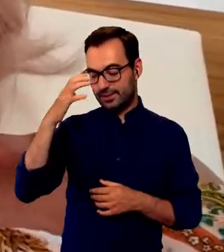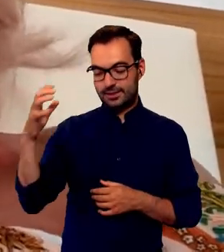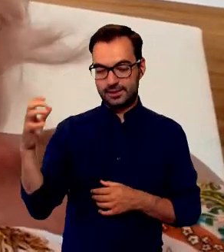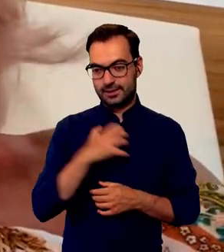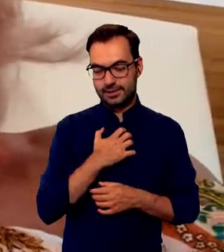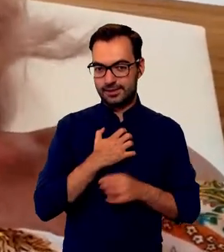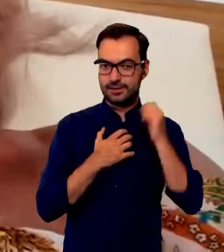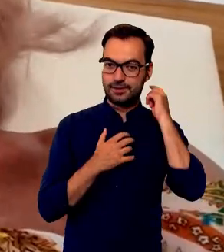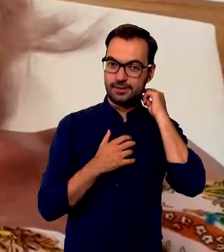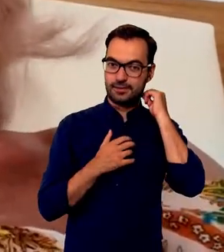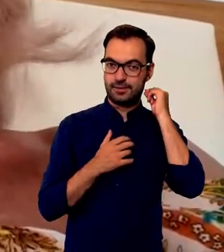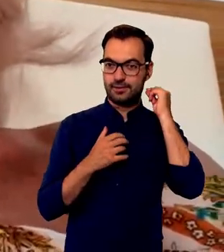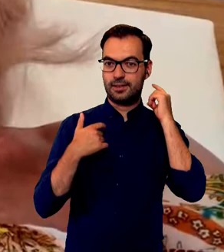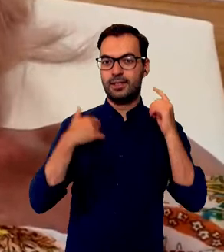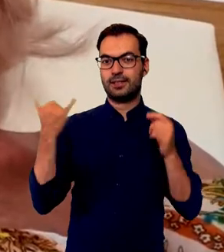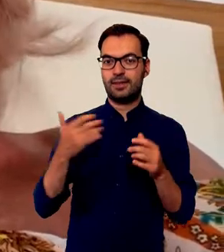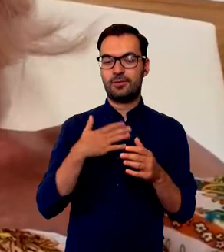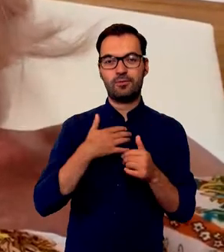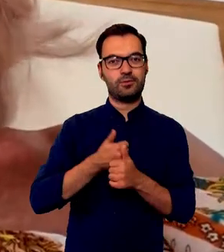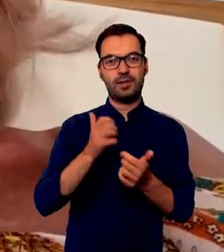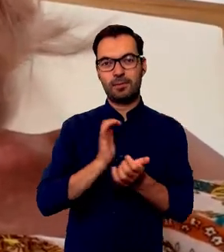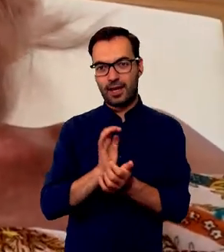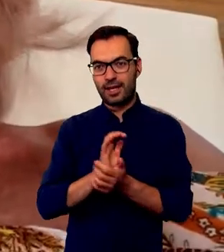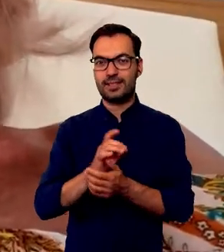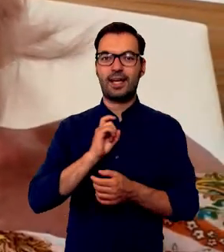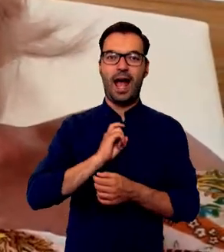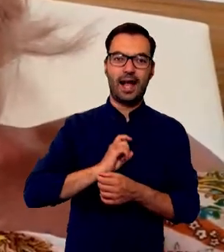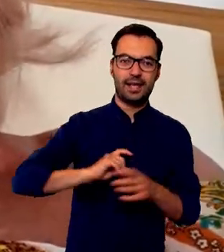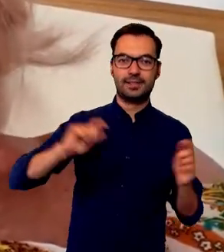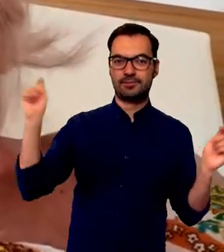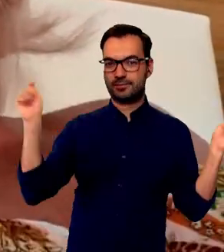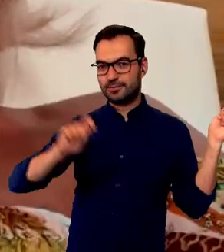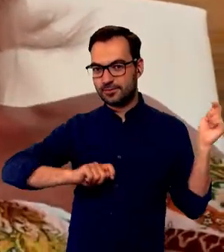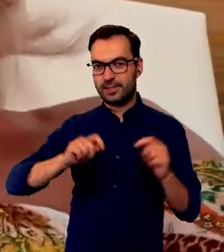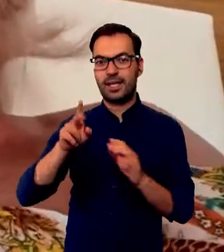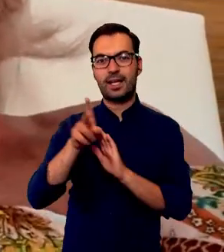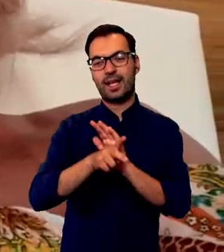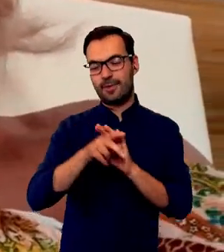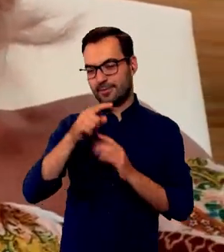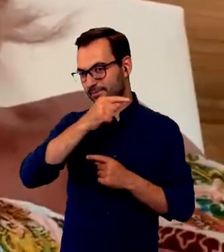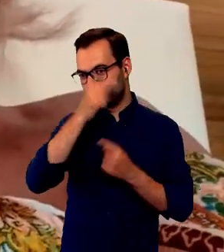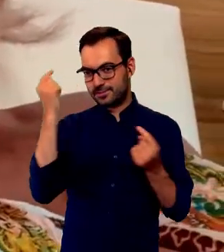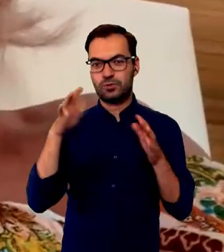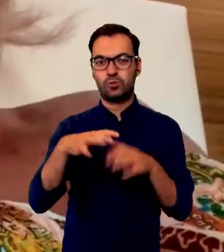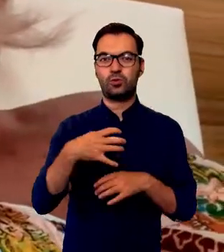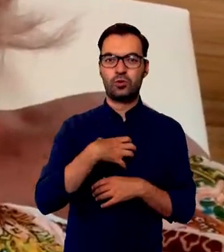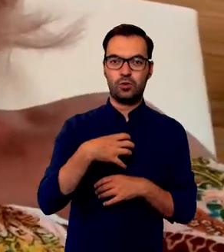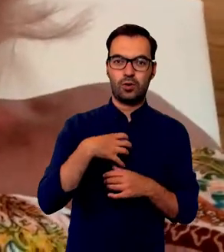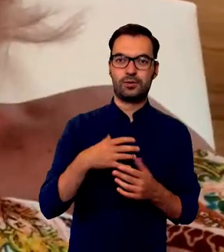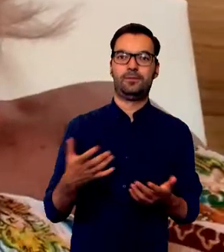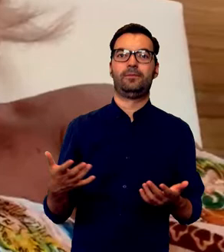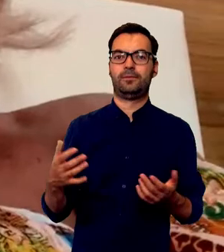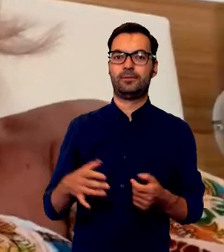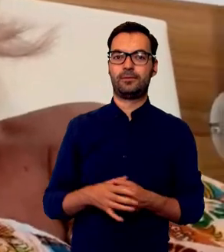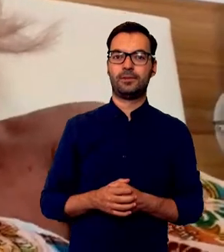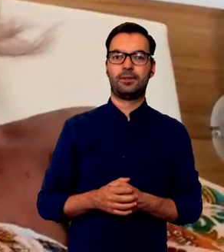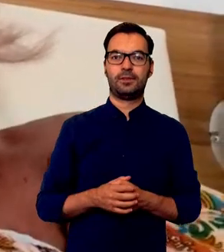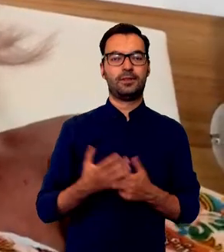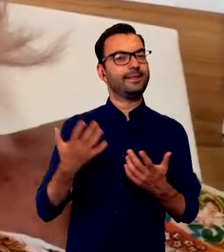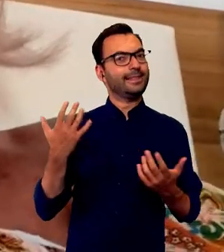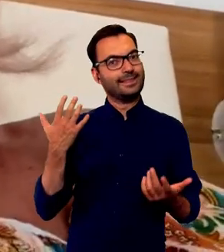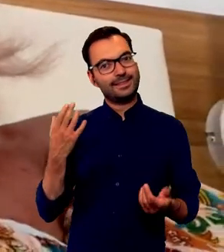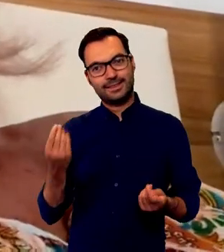że ja zawsze mam świetną prasę, wielu dziennikarzy, wiele agencji prasowych, wiele kamer, bardzo wielu gości, to jest